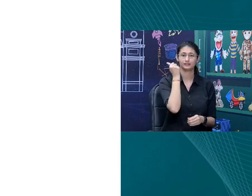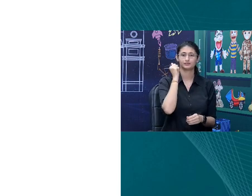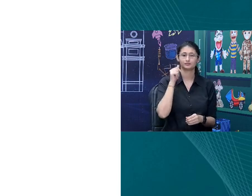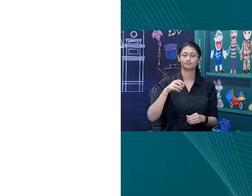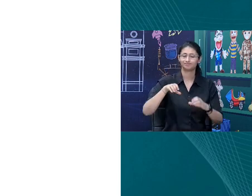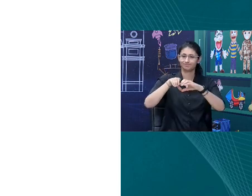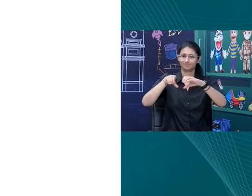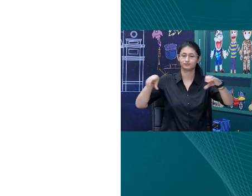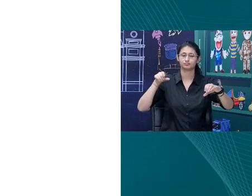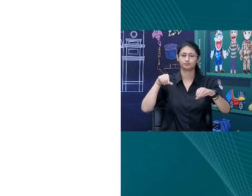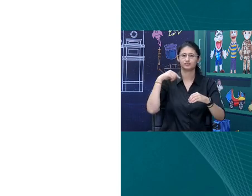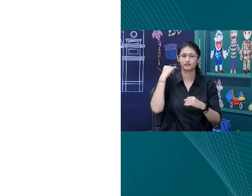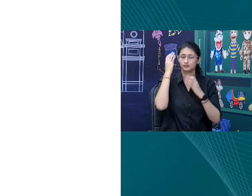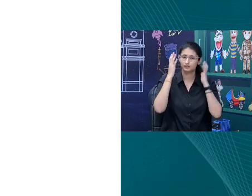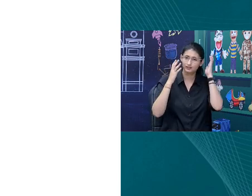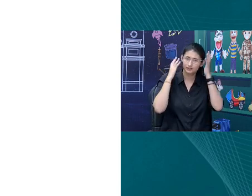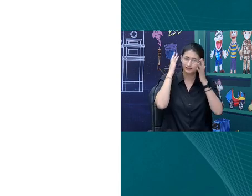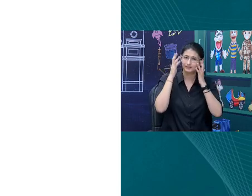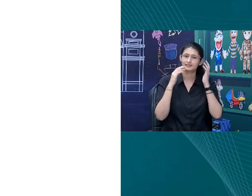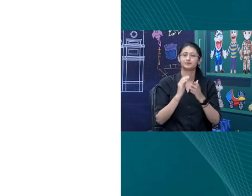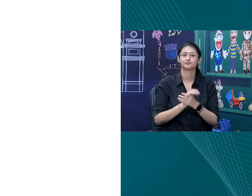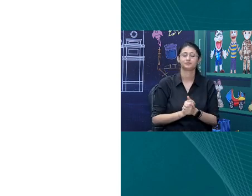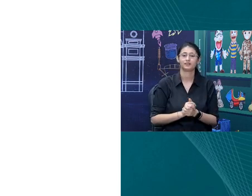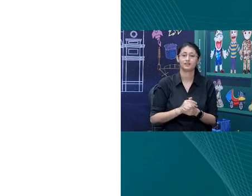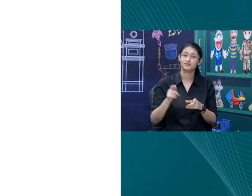हाथ में हो तो वो वाली स्थिति अवस्था